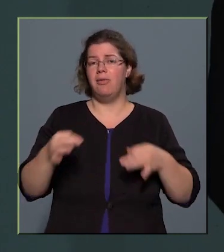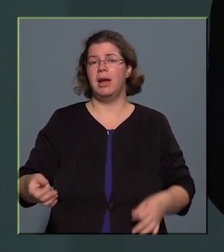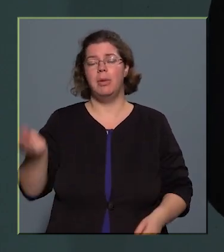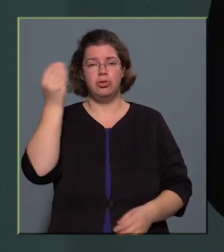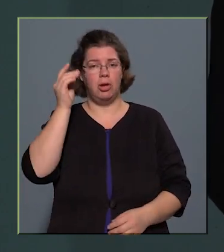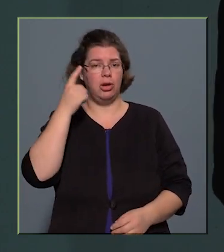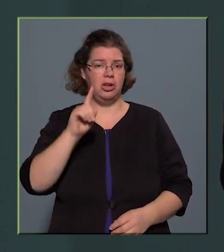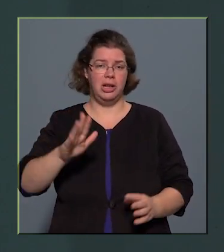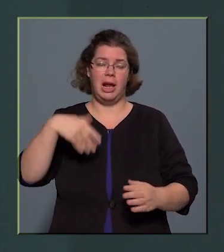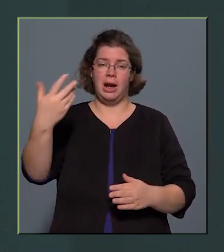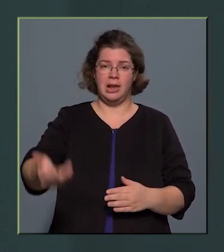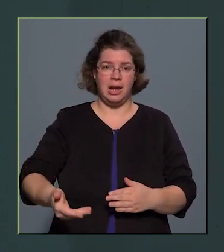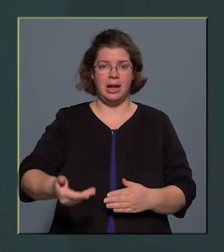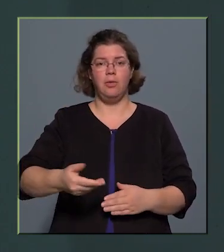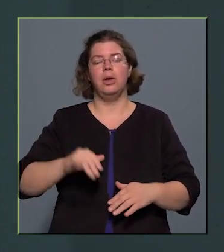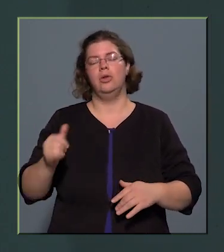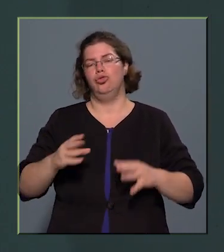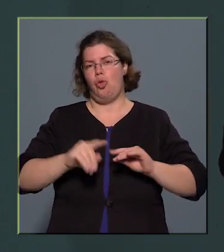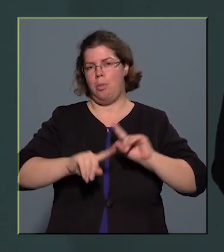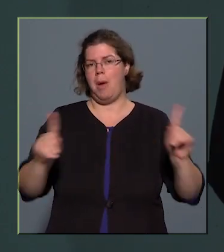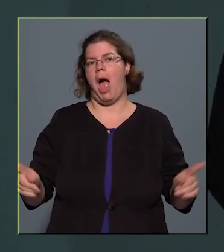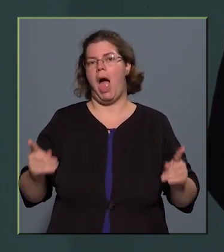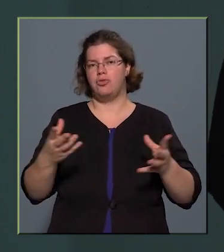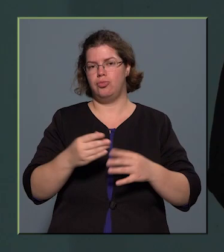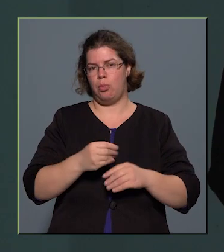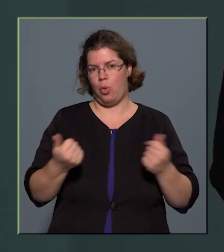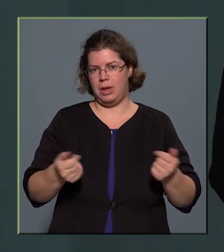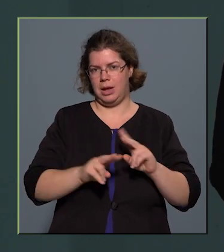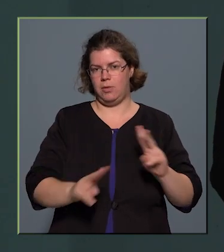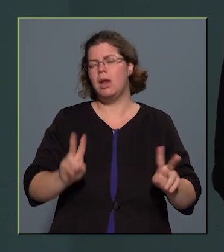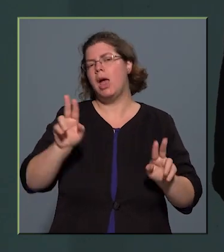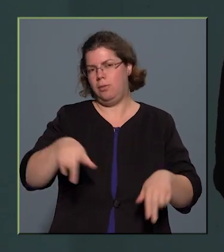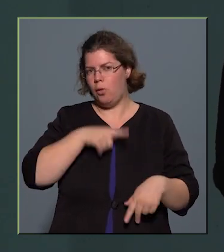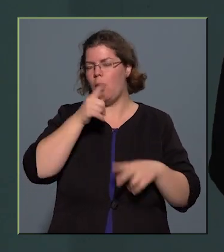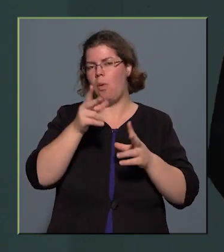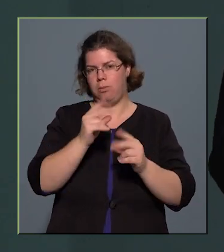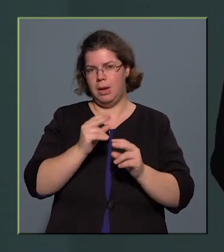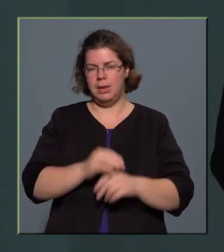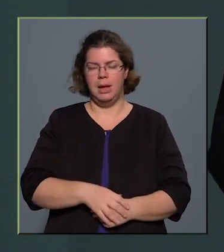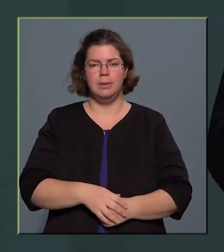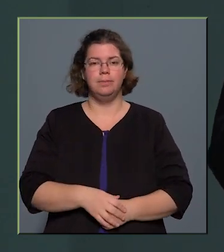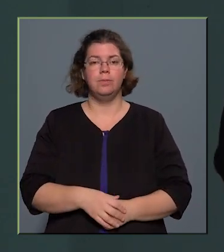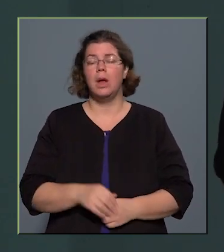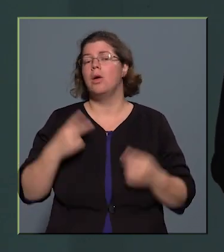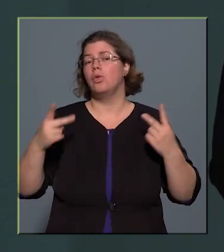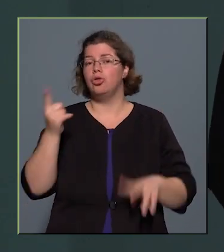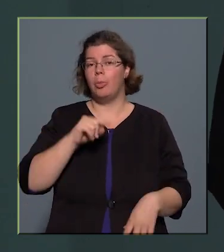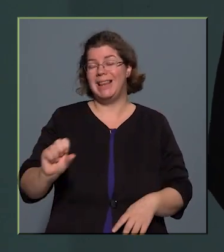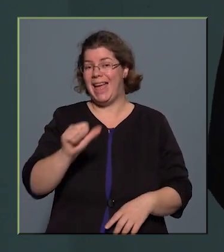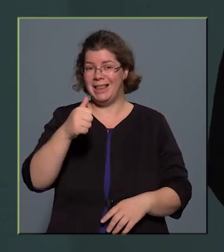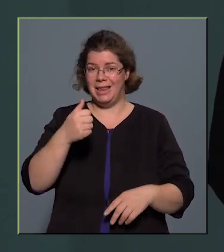intelligencián kívül is nagyon sok más módszer van, ezekről majd fogok beszélni. És fontos, hogy amit egyszer megépítettünk,